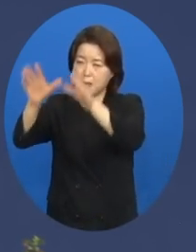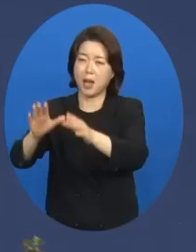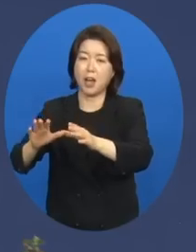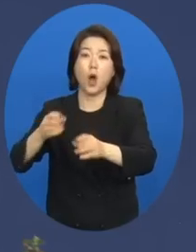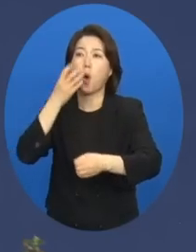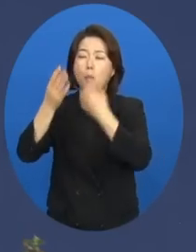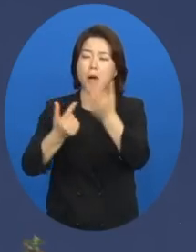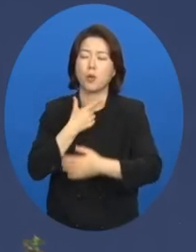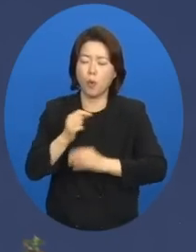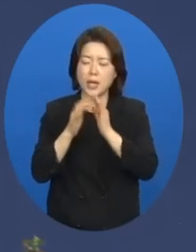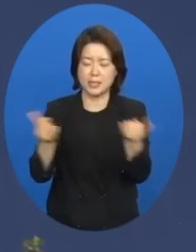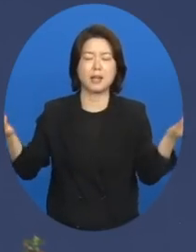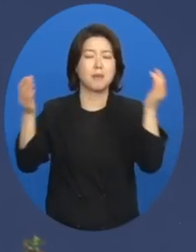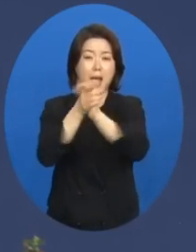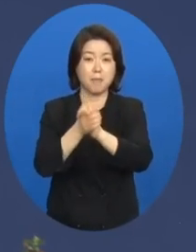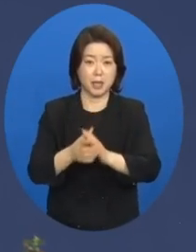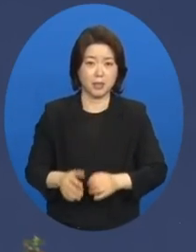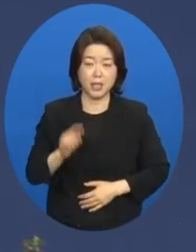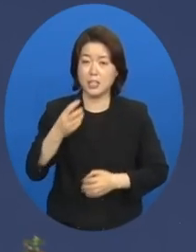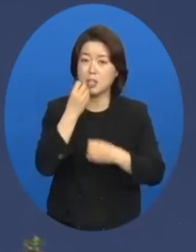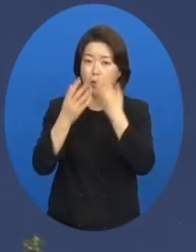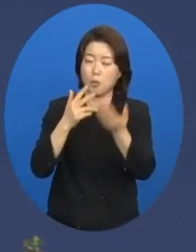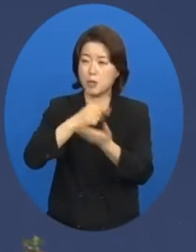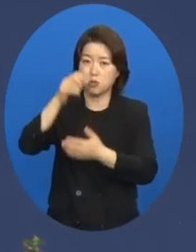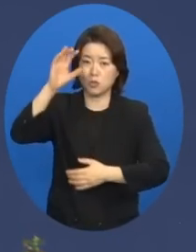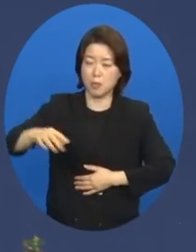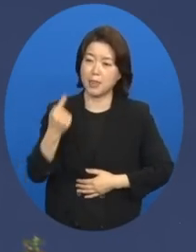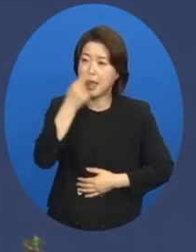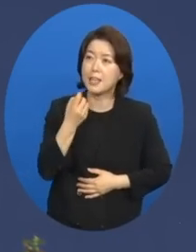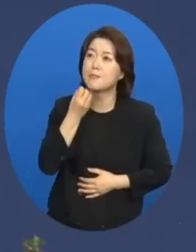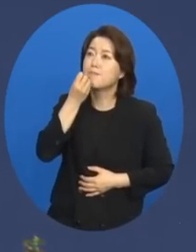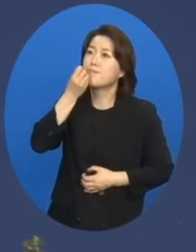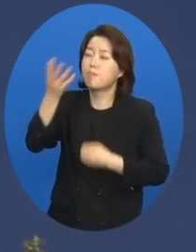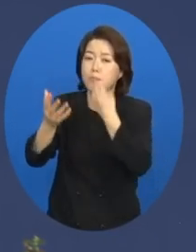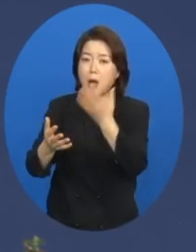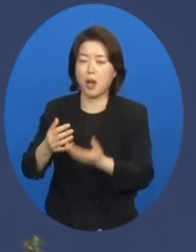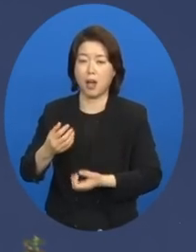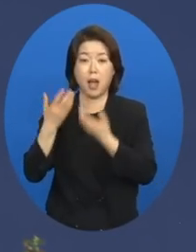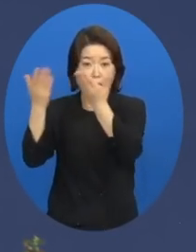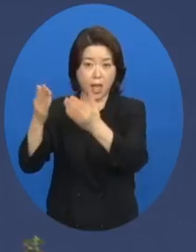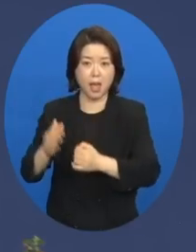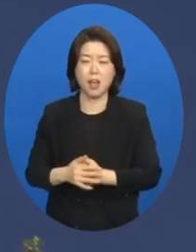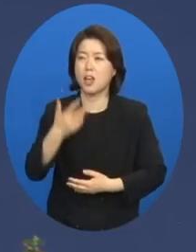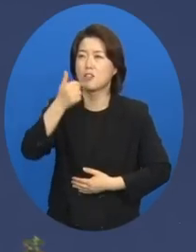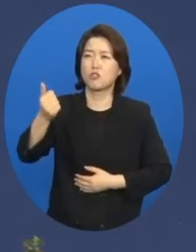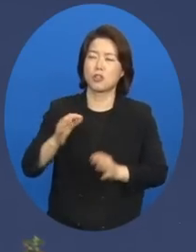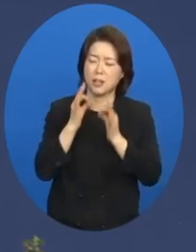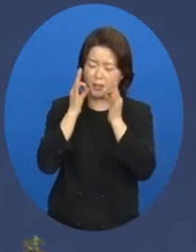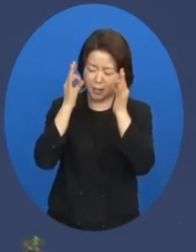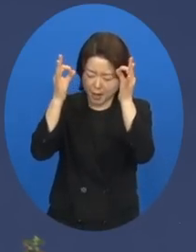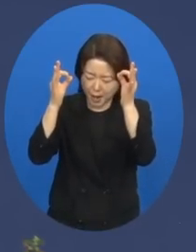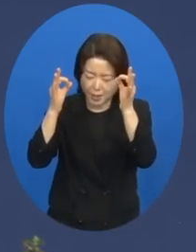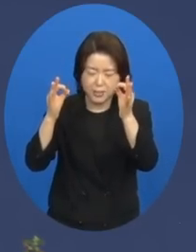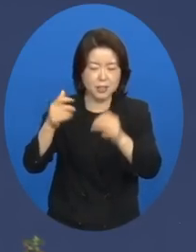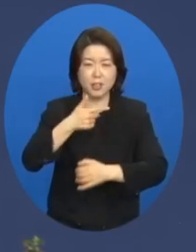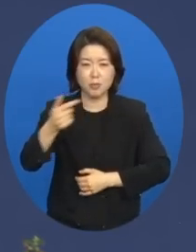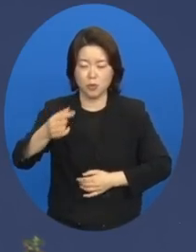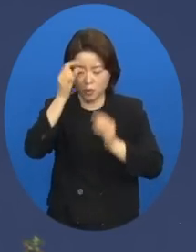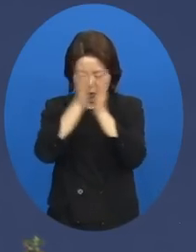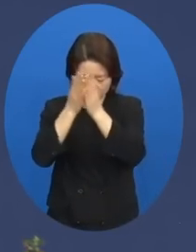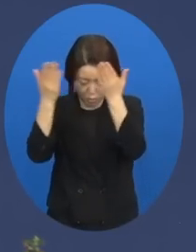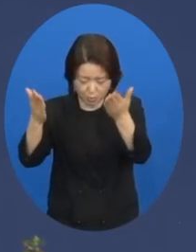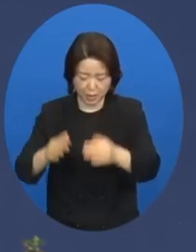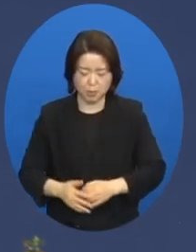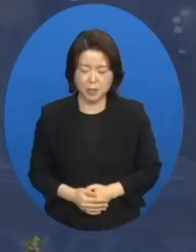아멘 합시다. 그리고 이 고백을 주님 앞에 우리의 입술로 고백합시다. 주여 간절히 부르고 통성으로